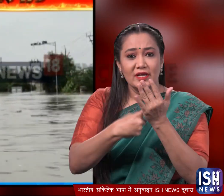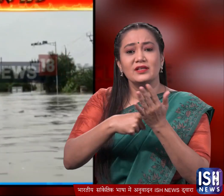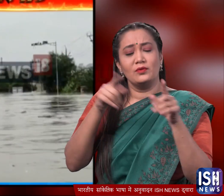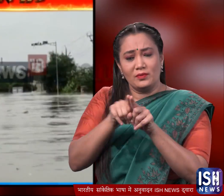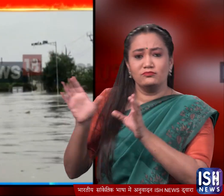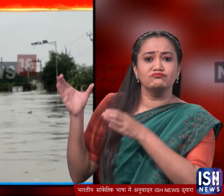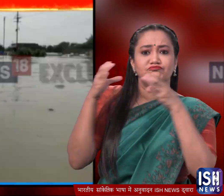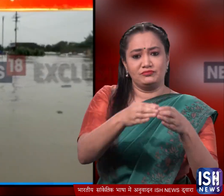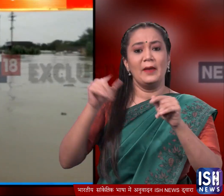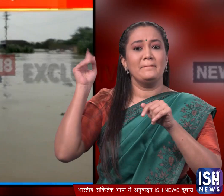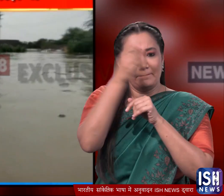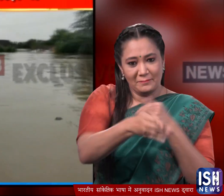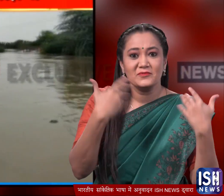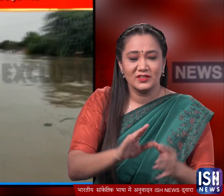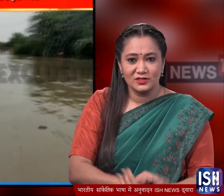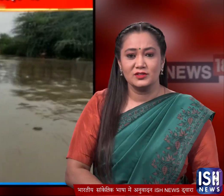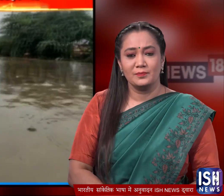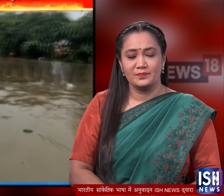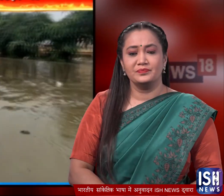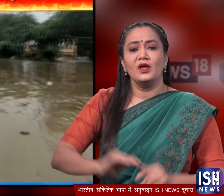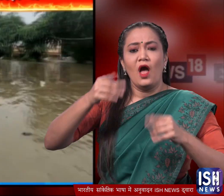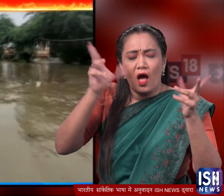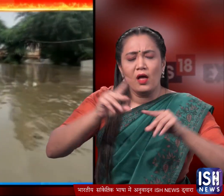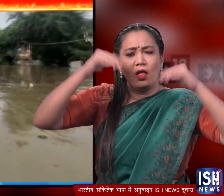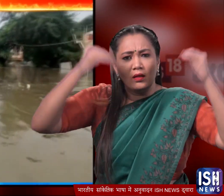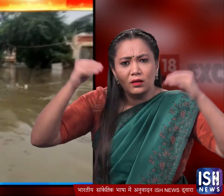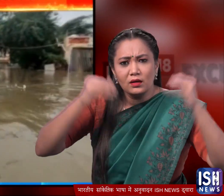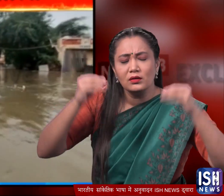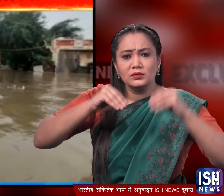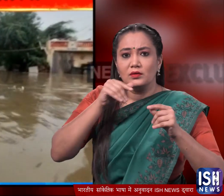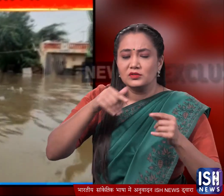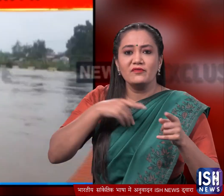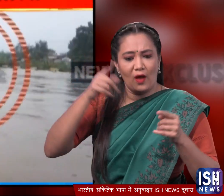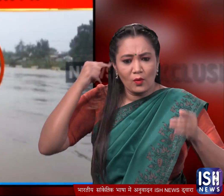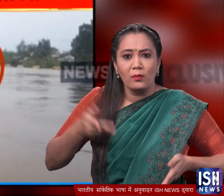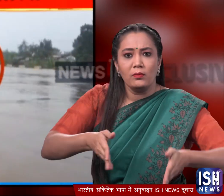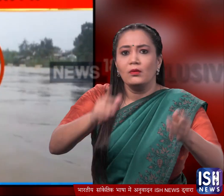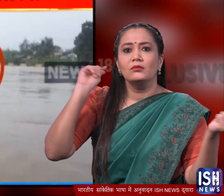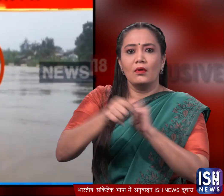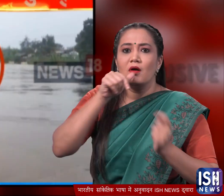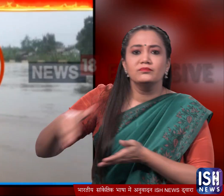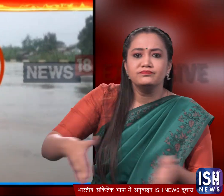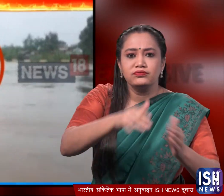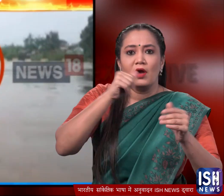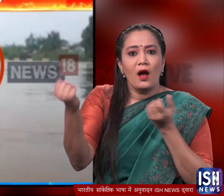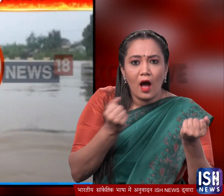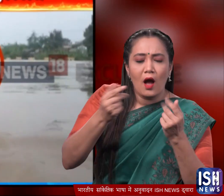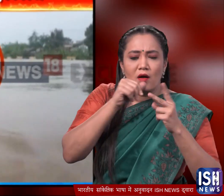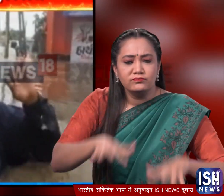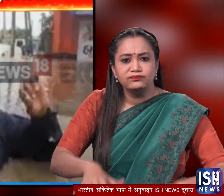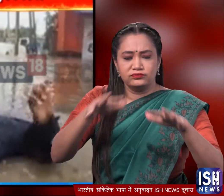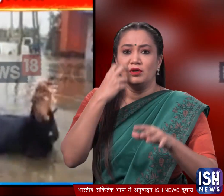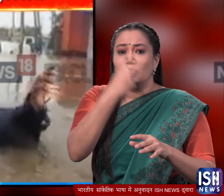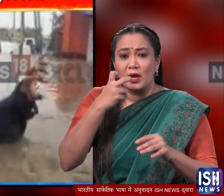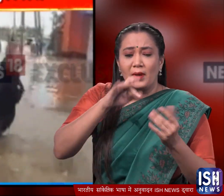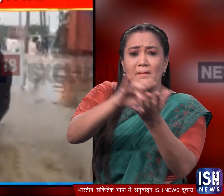भी ऐसे ही एक इलाके में पहुंची, जहां लगातार बारिश की वजह से सड़क नदी की तरह नजर आने लगी और वहां खड़ी गाड़ियां पानी में डूब गईं। जामनगर